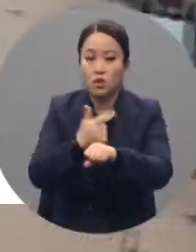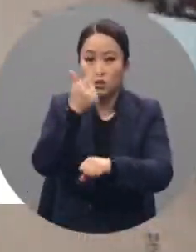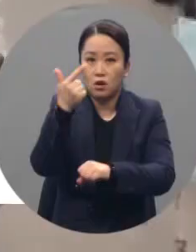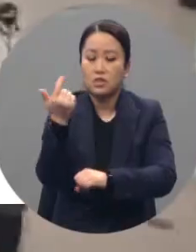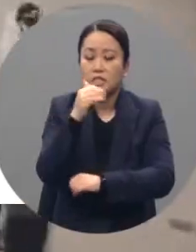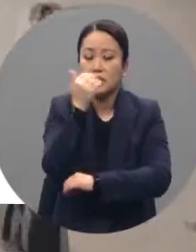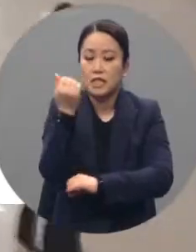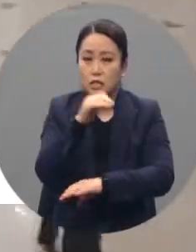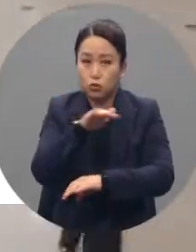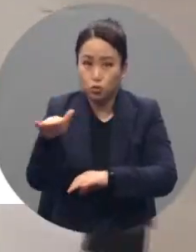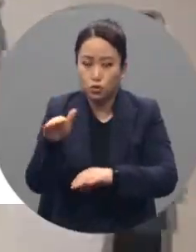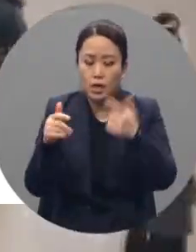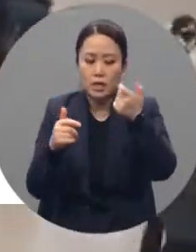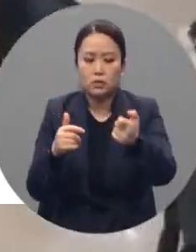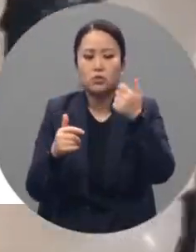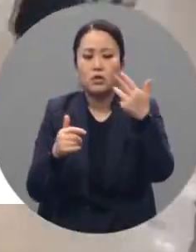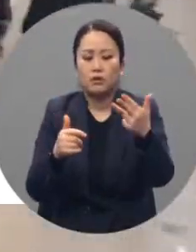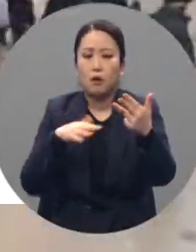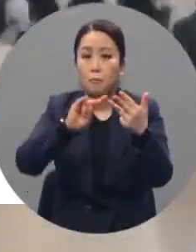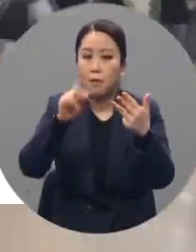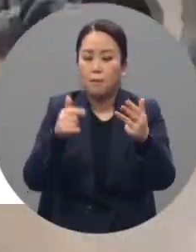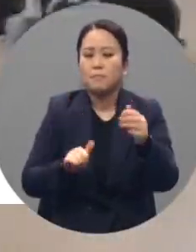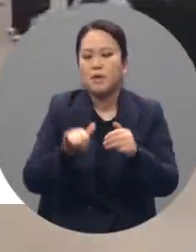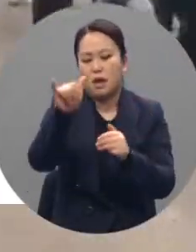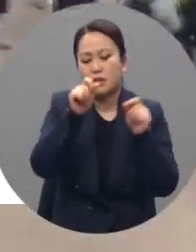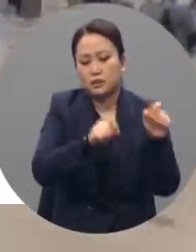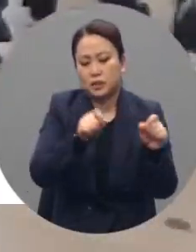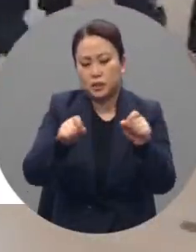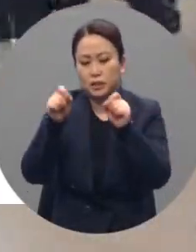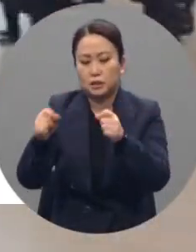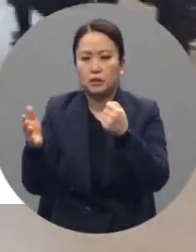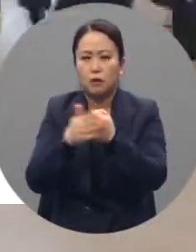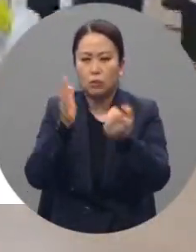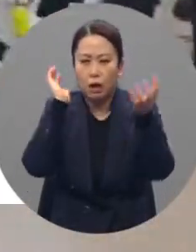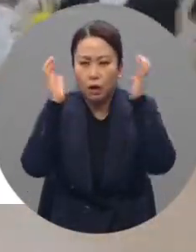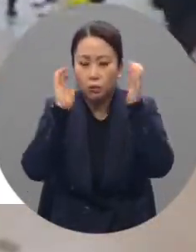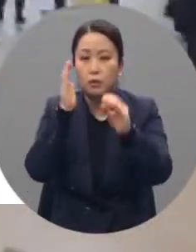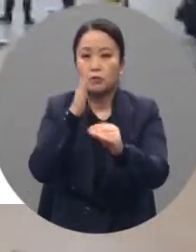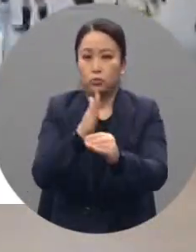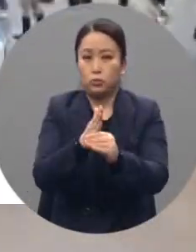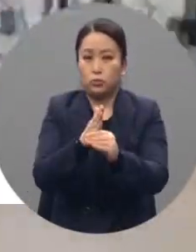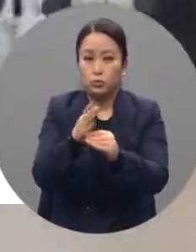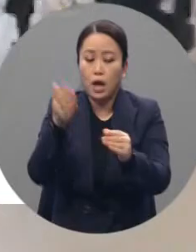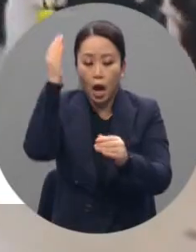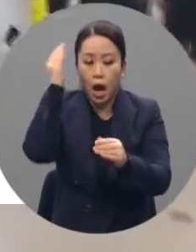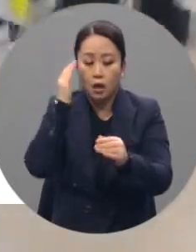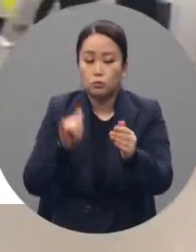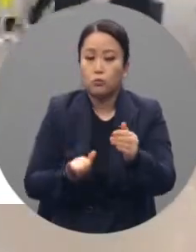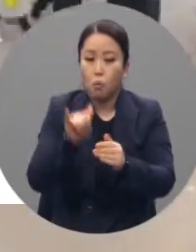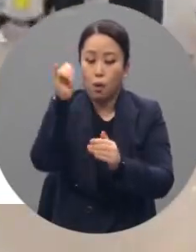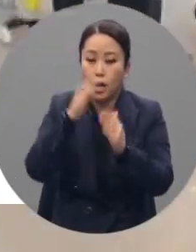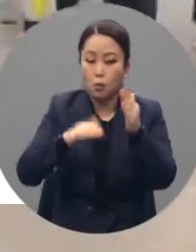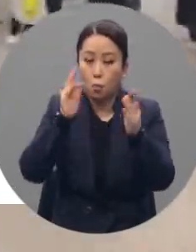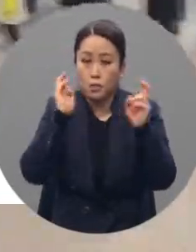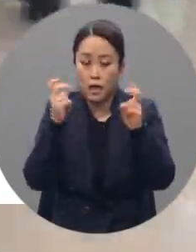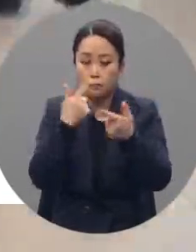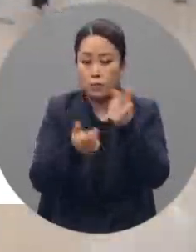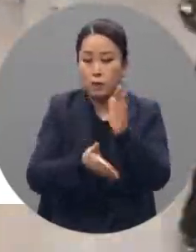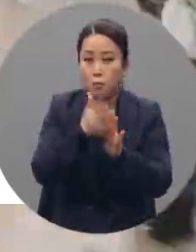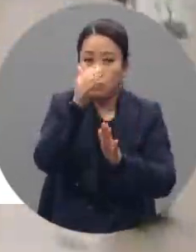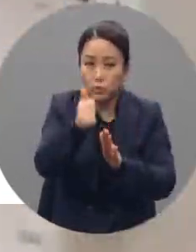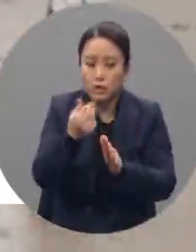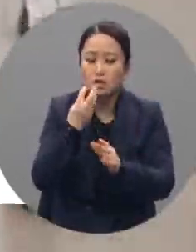중 58편이 지연돼 혼잡을 빚고 있다고 밝혔습니다. 한국공항공사 부산본부에 따르면